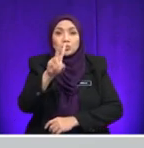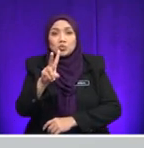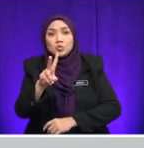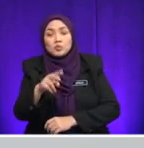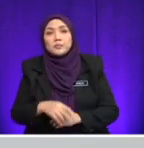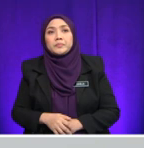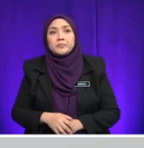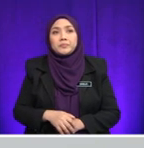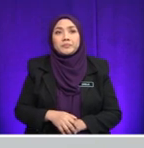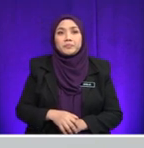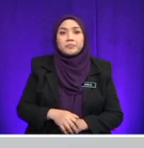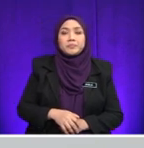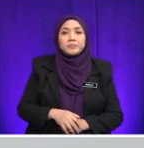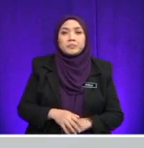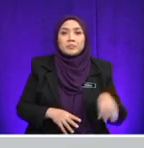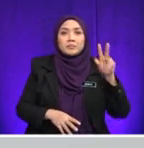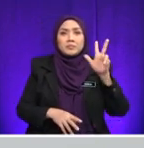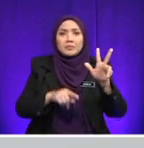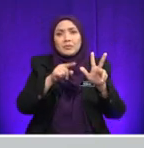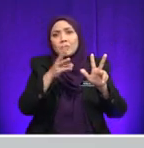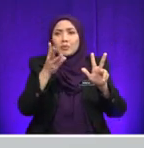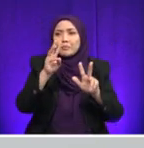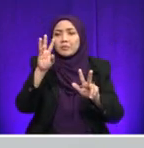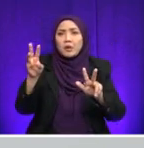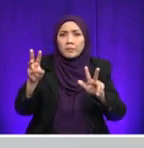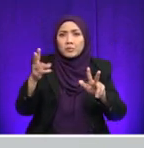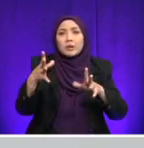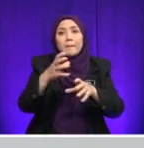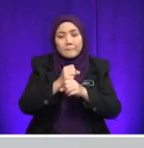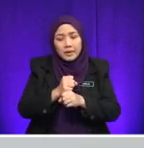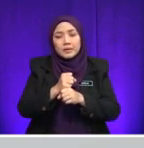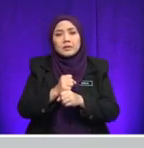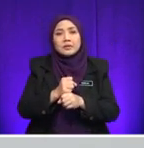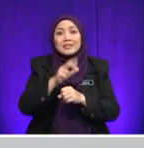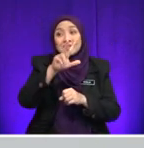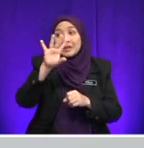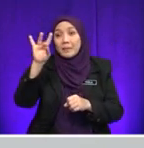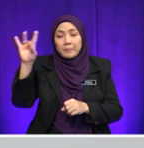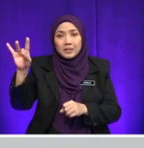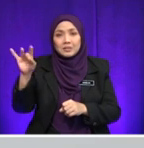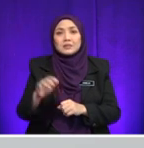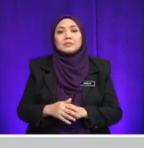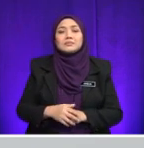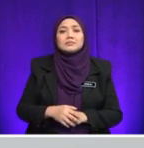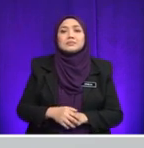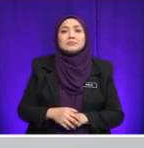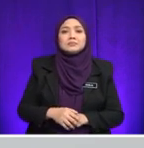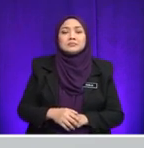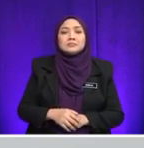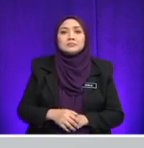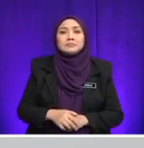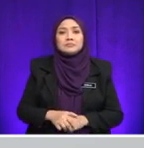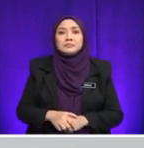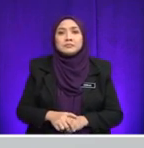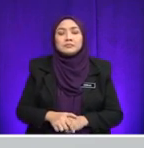366 40-an 3138 sebelum kita Puncak kuasa dua kali untuk kita dapatkan nilai P